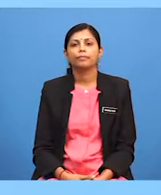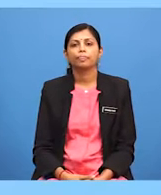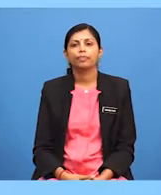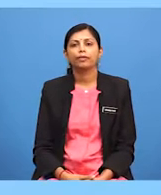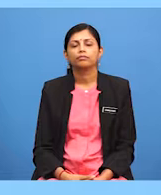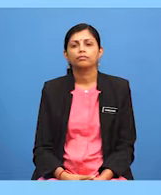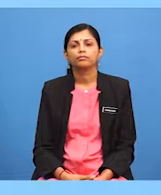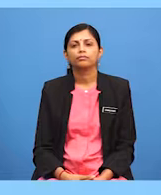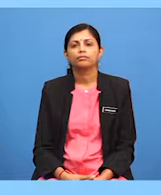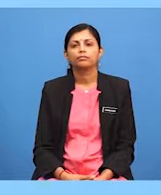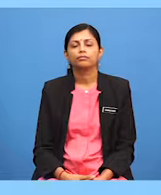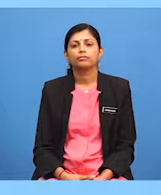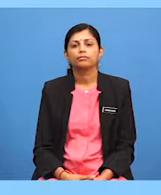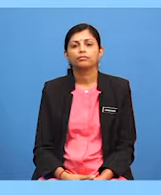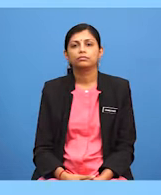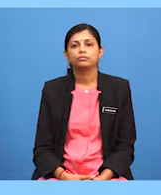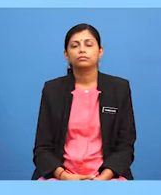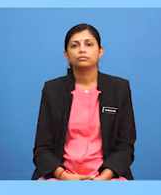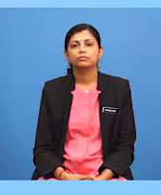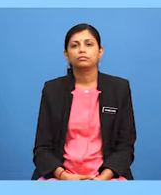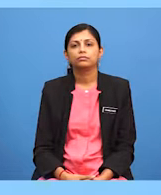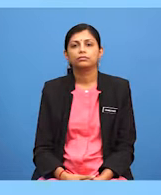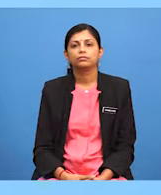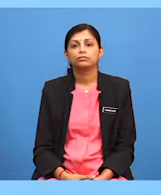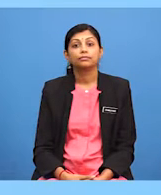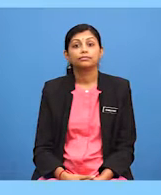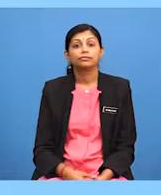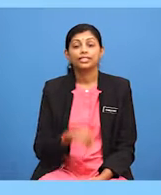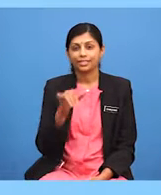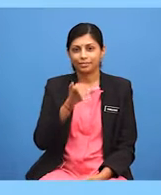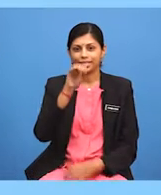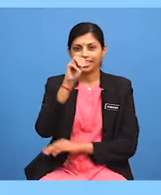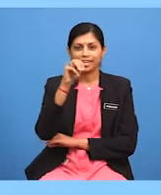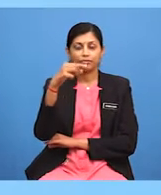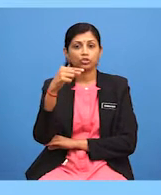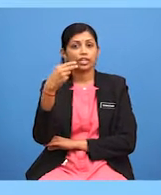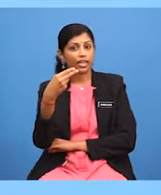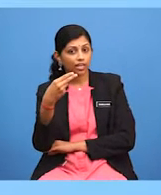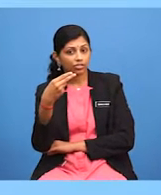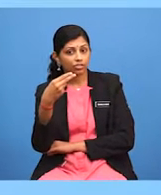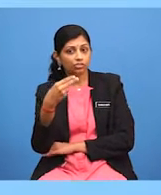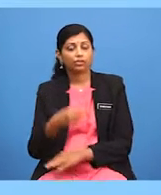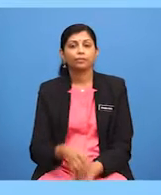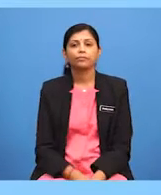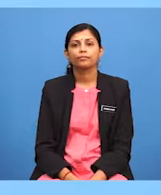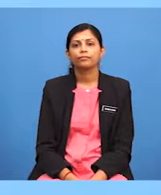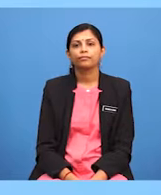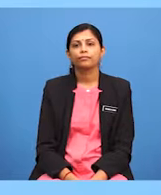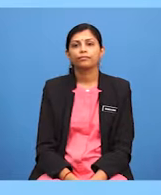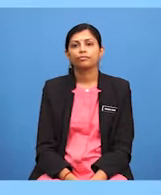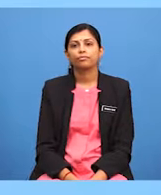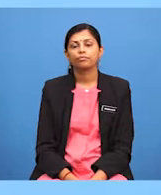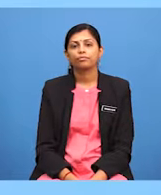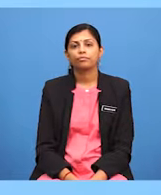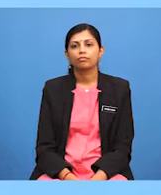Oleh itu, kerja adalah sama dengan jisim M darab pecutan graviti